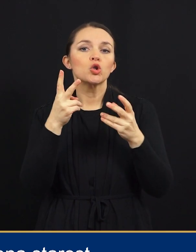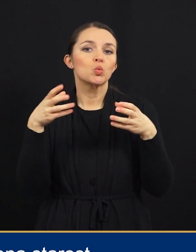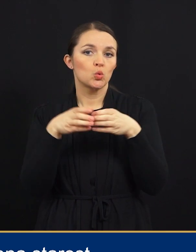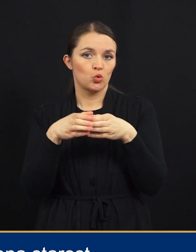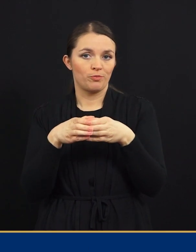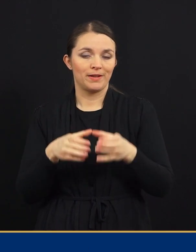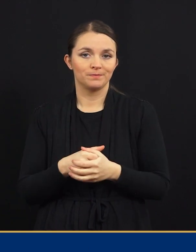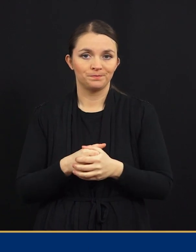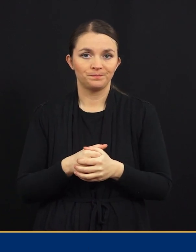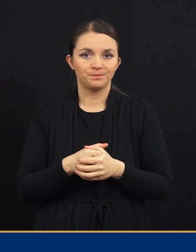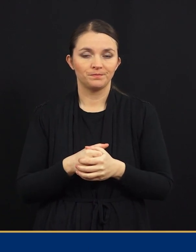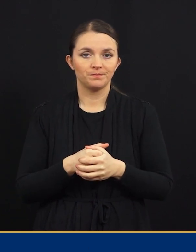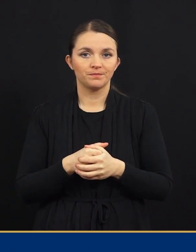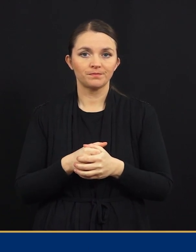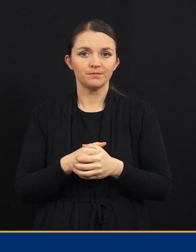družbi.